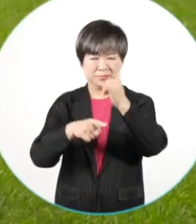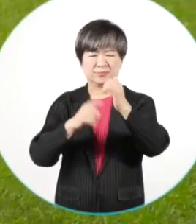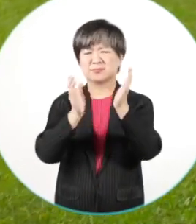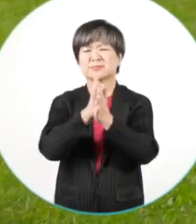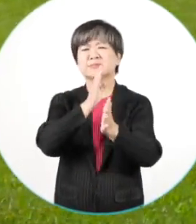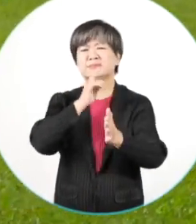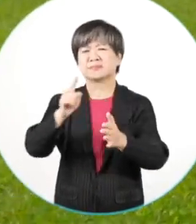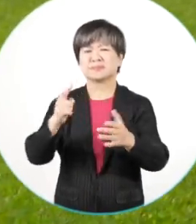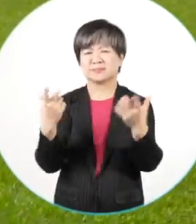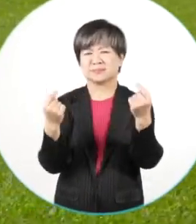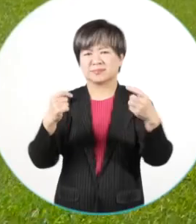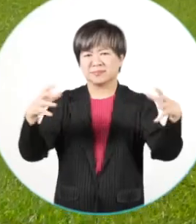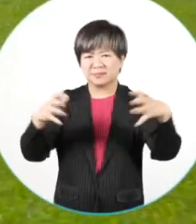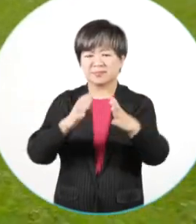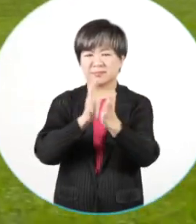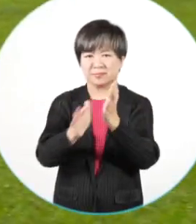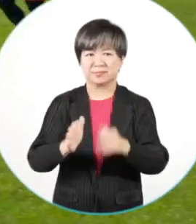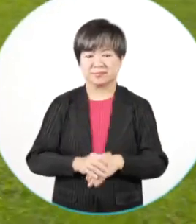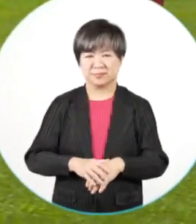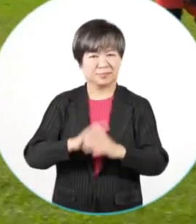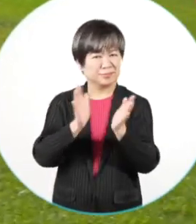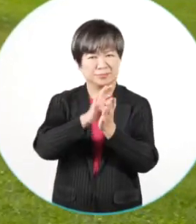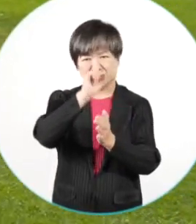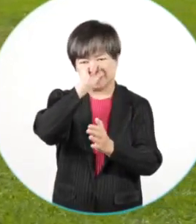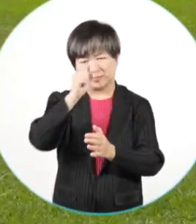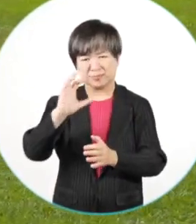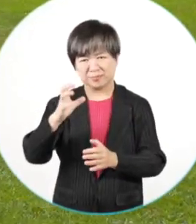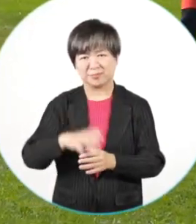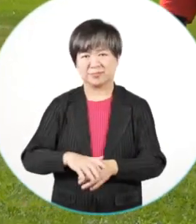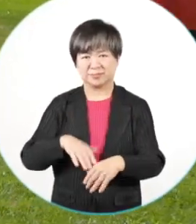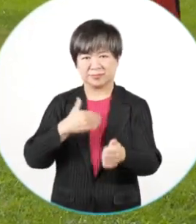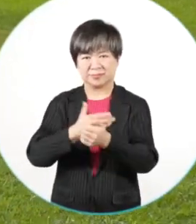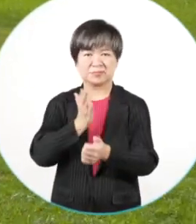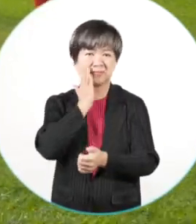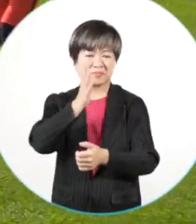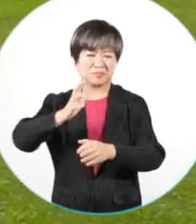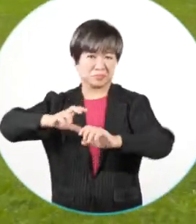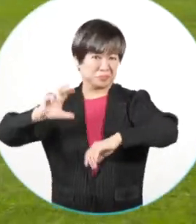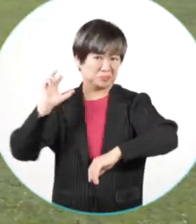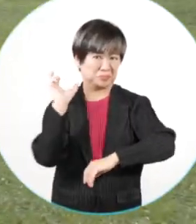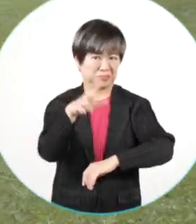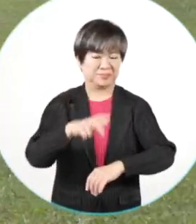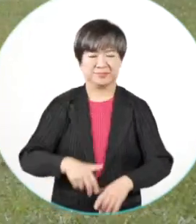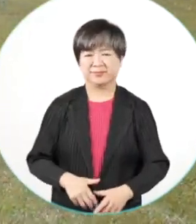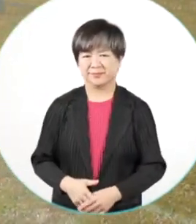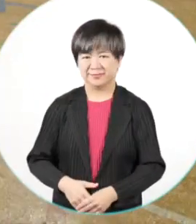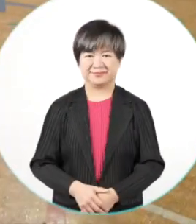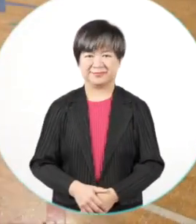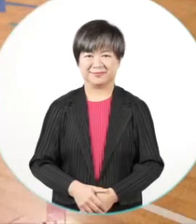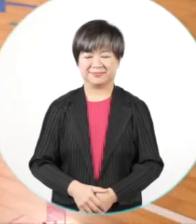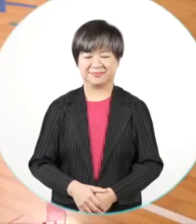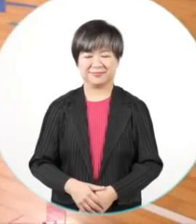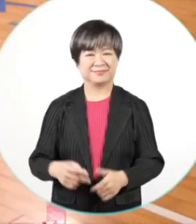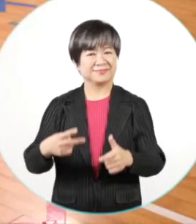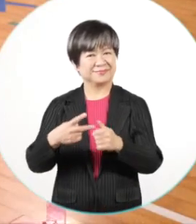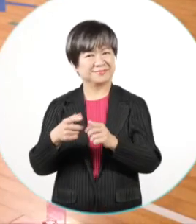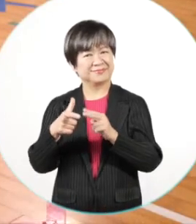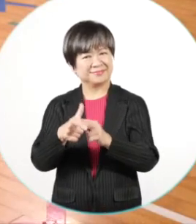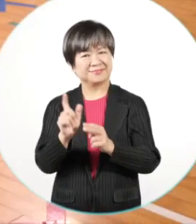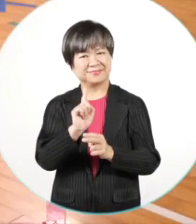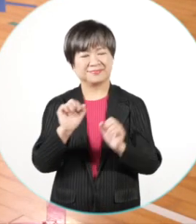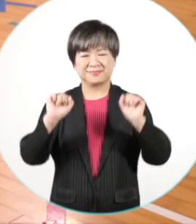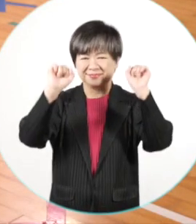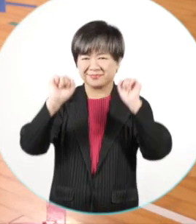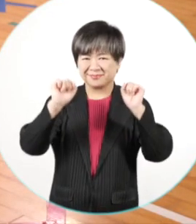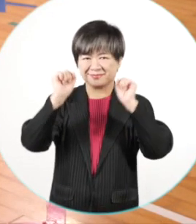只有好球没有坏球，为了就是要让球可以顺利的发出，很酷吧。第二个要跟大家介